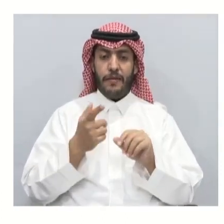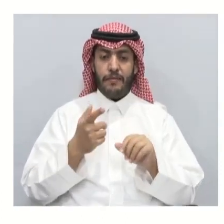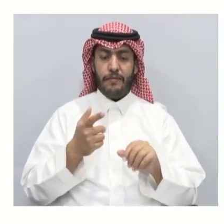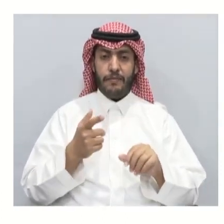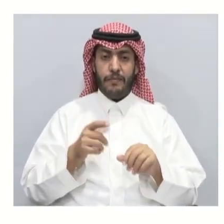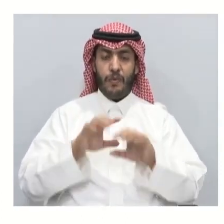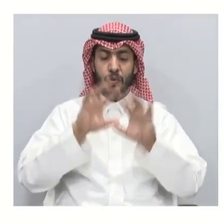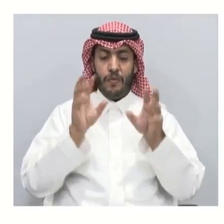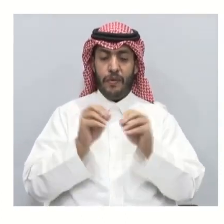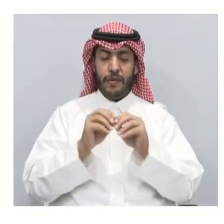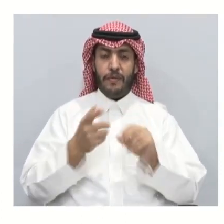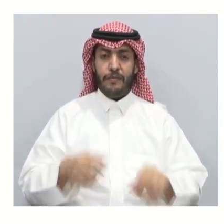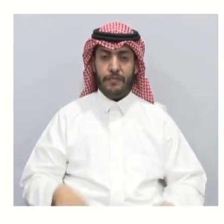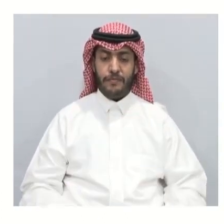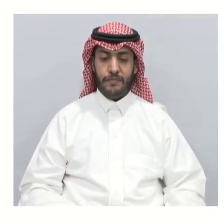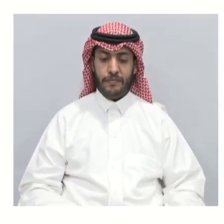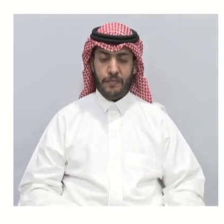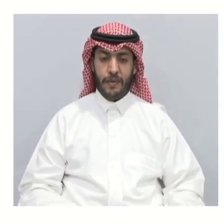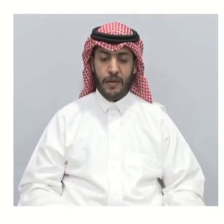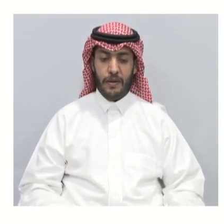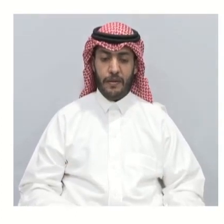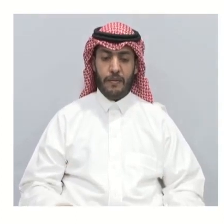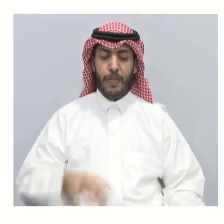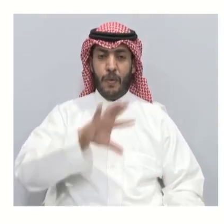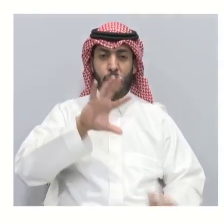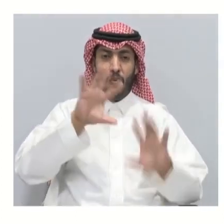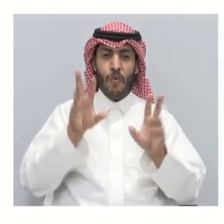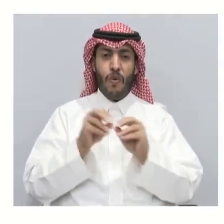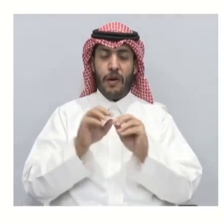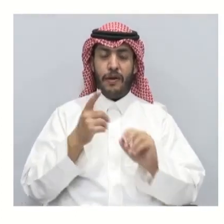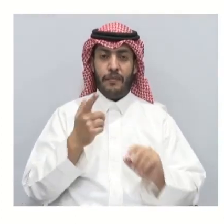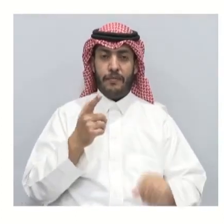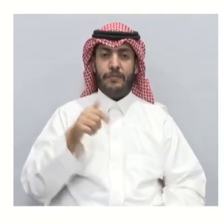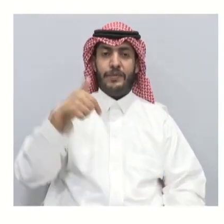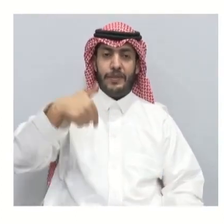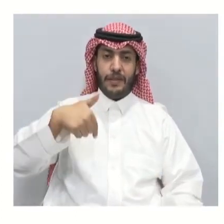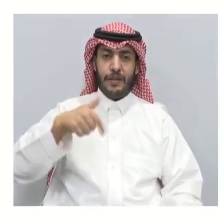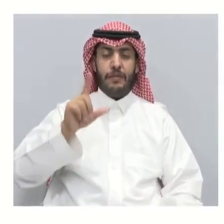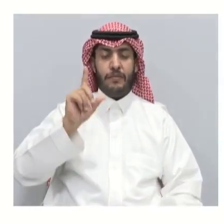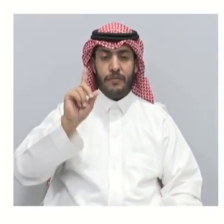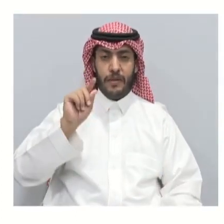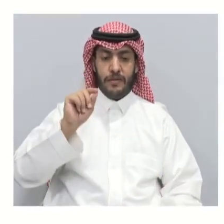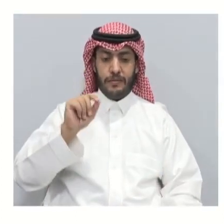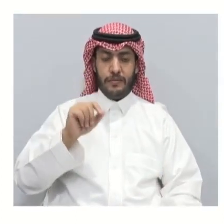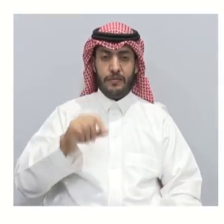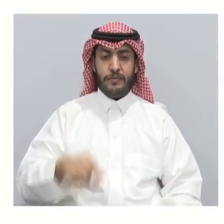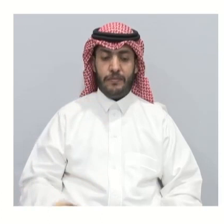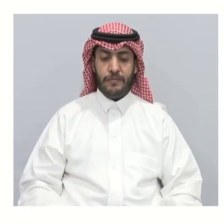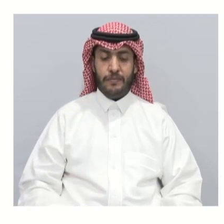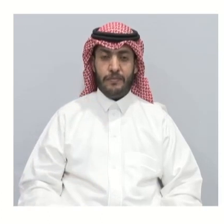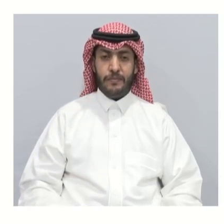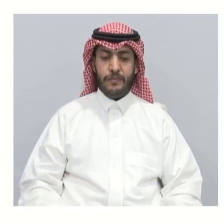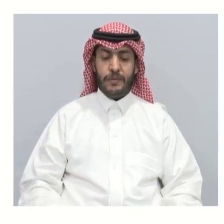فيكم كم بارك الله فيكم عددها جميعا كم سته بارك الله فيكم اسعدكم الله